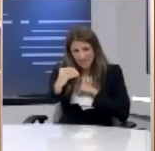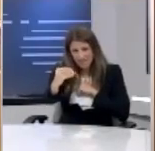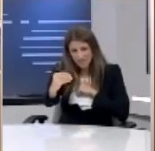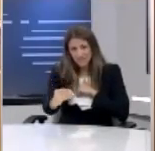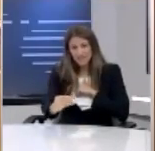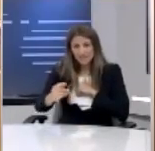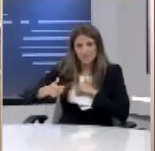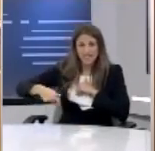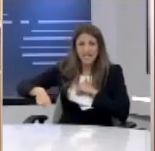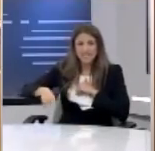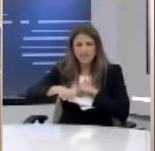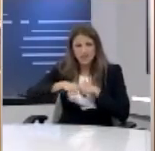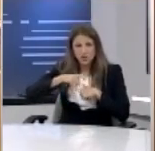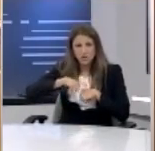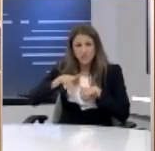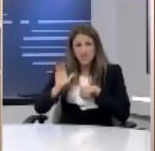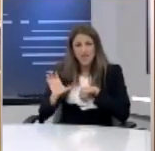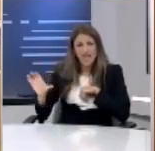του προσφυγικού ζητήματος.